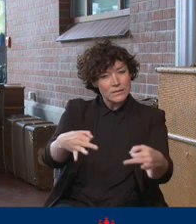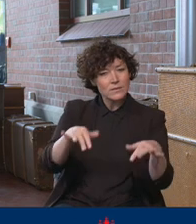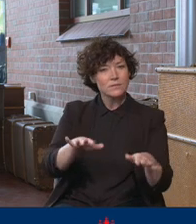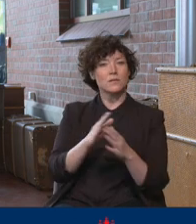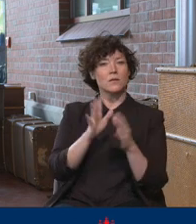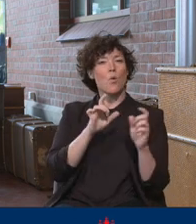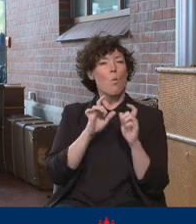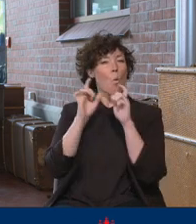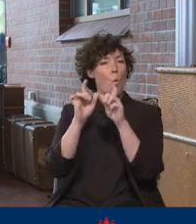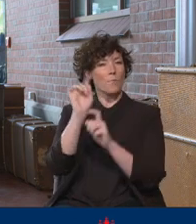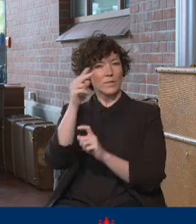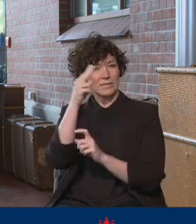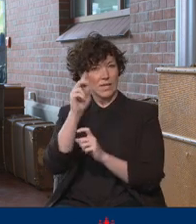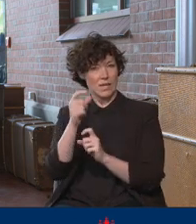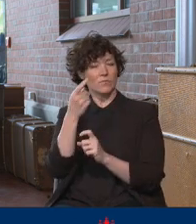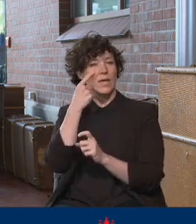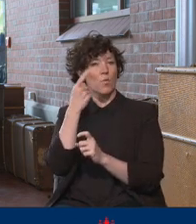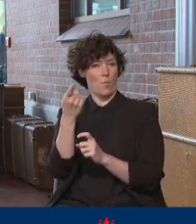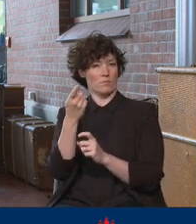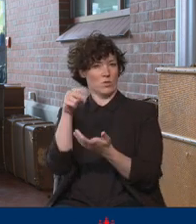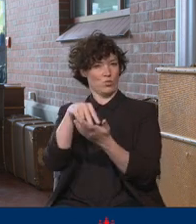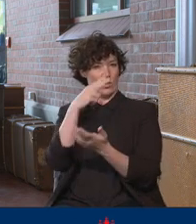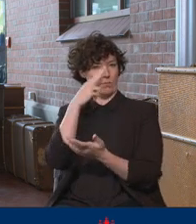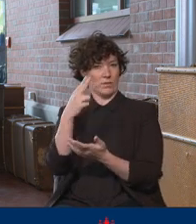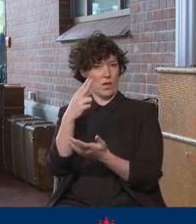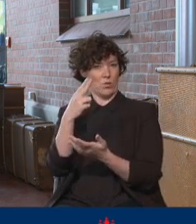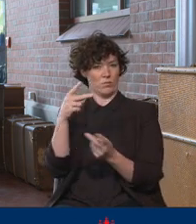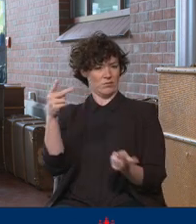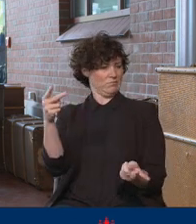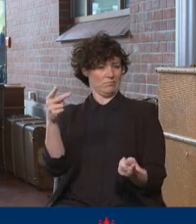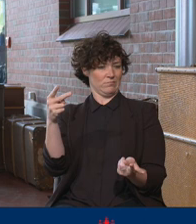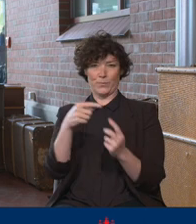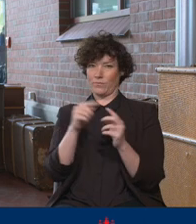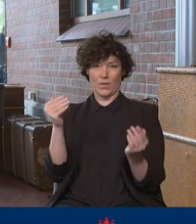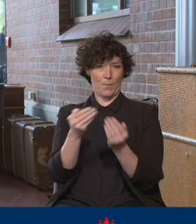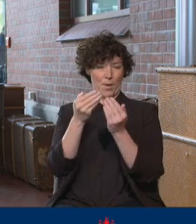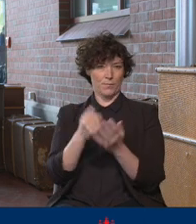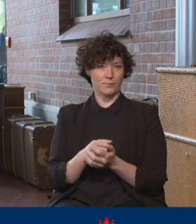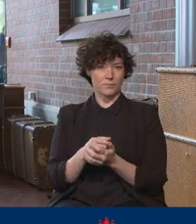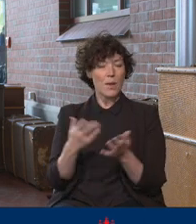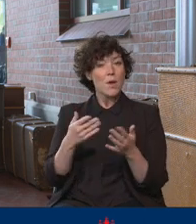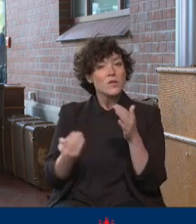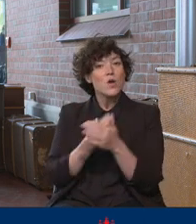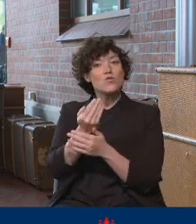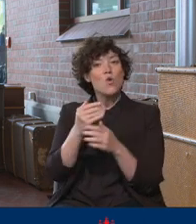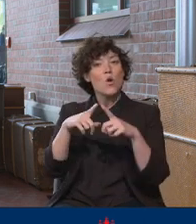sehr weit davon entfernt gleichzeitig sollen die neu entwickelten quartiere in dieser stelle aber auch kleine quartiers plätze eingefügt